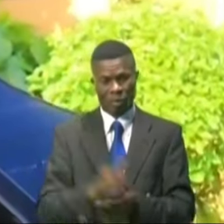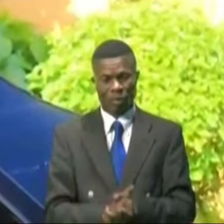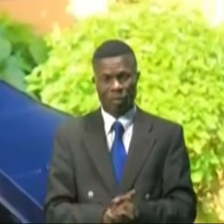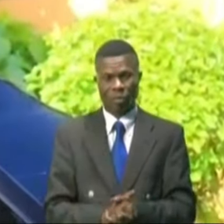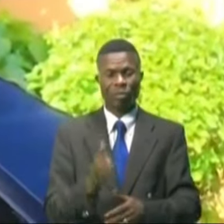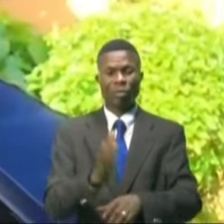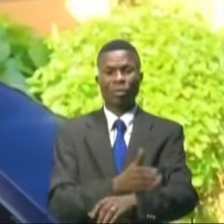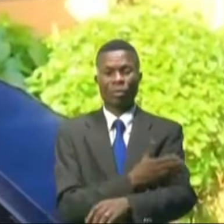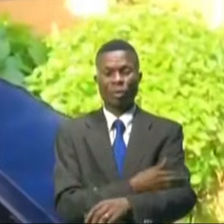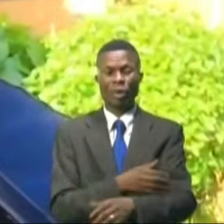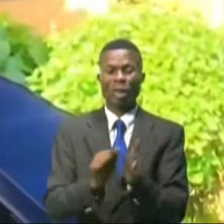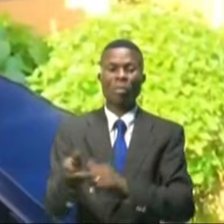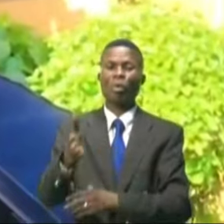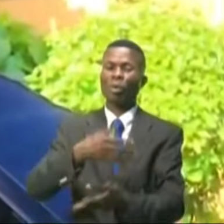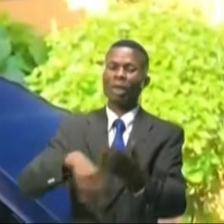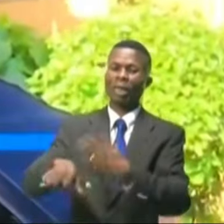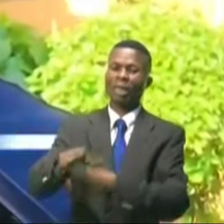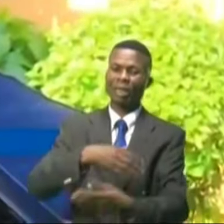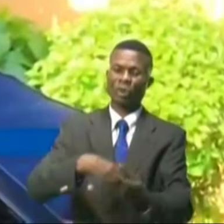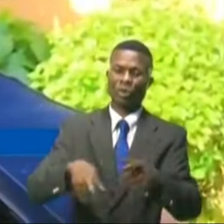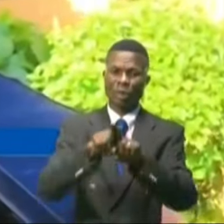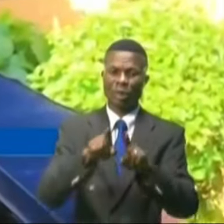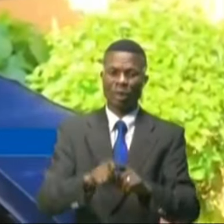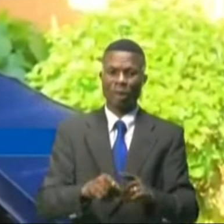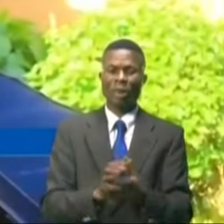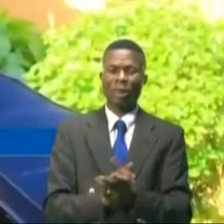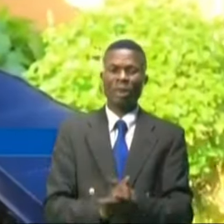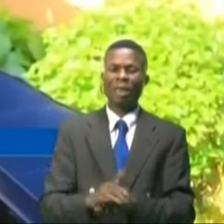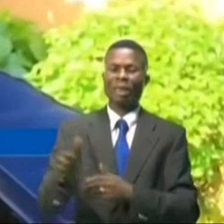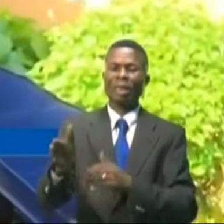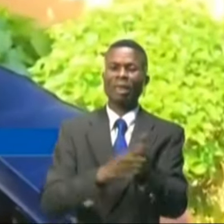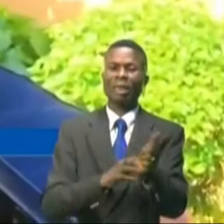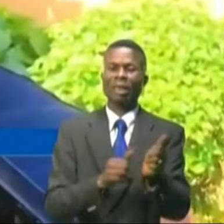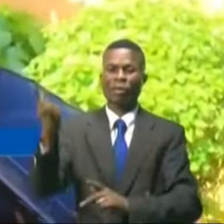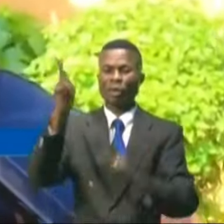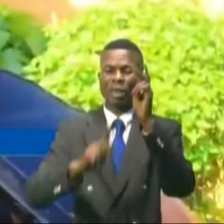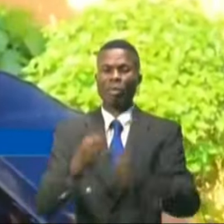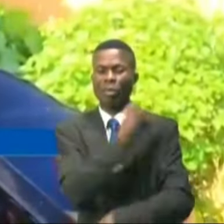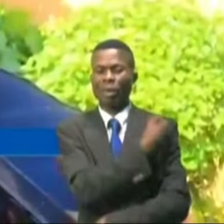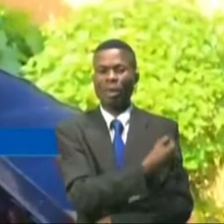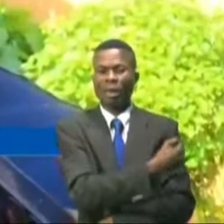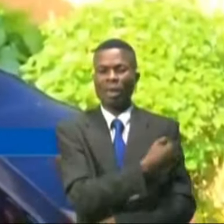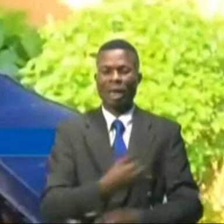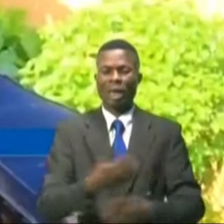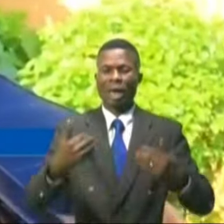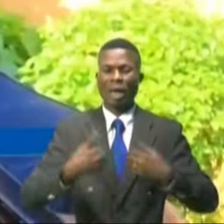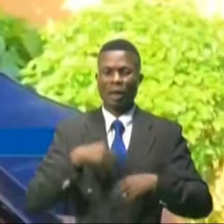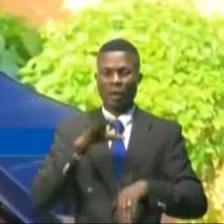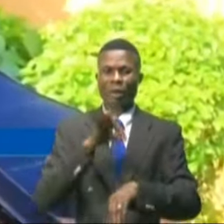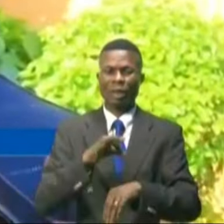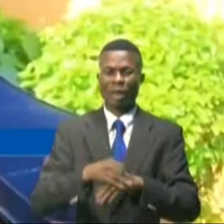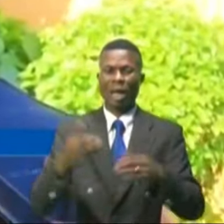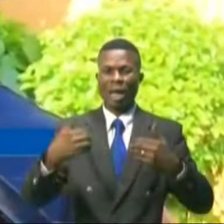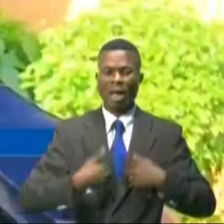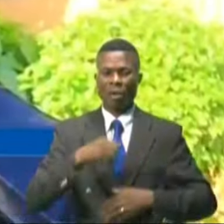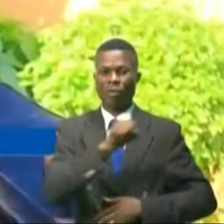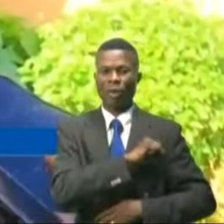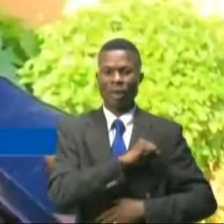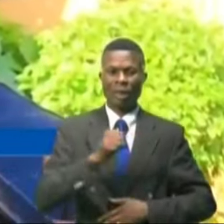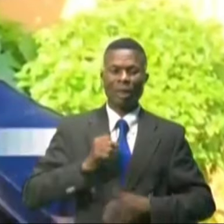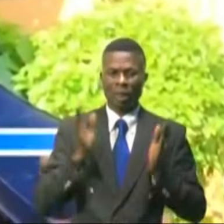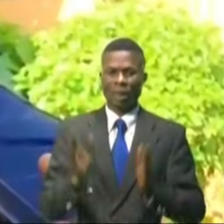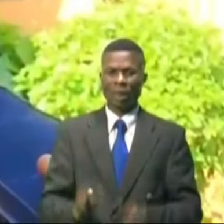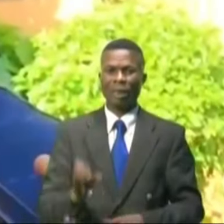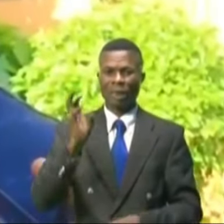la sécurité, le peuple itourien a la chance d'avoir l'honorable sénateur Idi Tabani